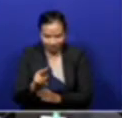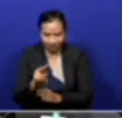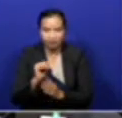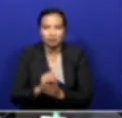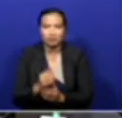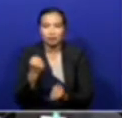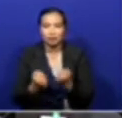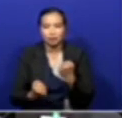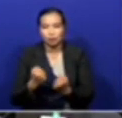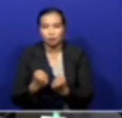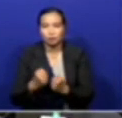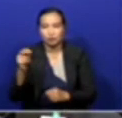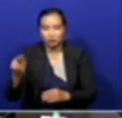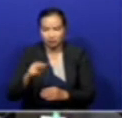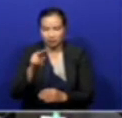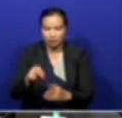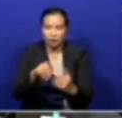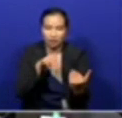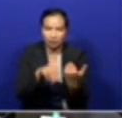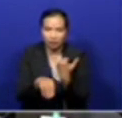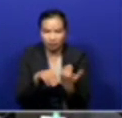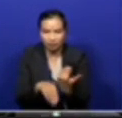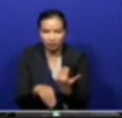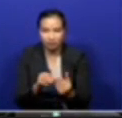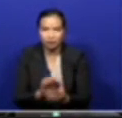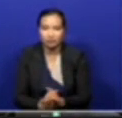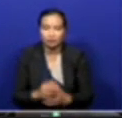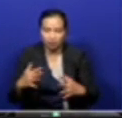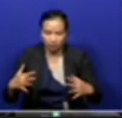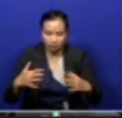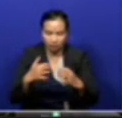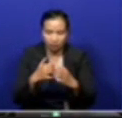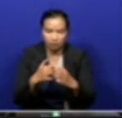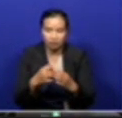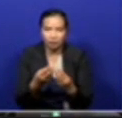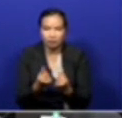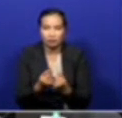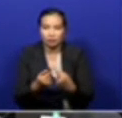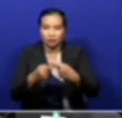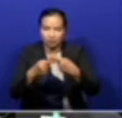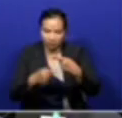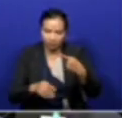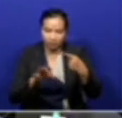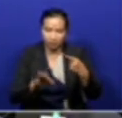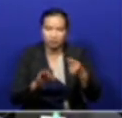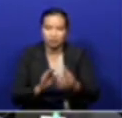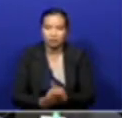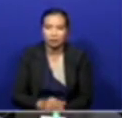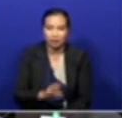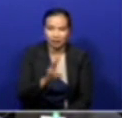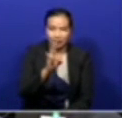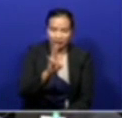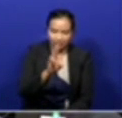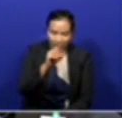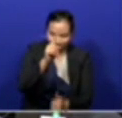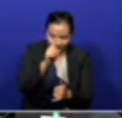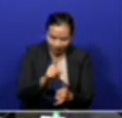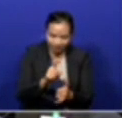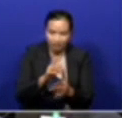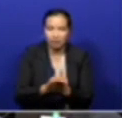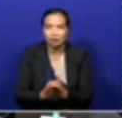อุบัติเหตุบนท้องถนนสถิติอันดับ9ของโลกค่ะเจ็บตายสูญเสียปีละกว่